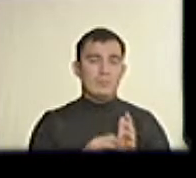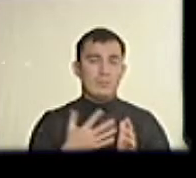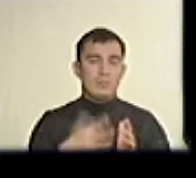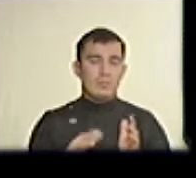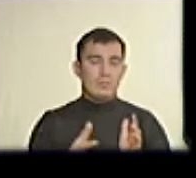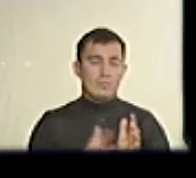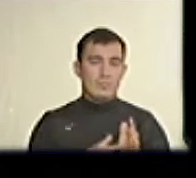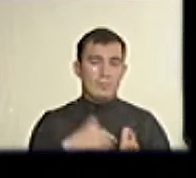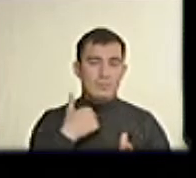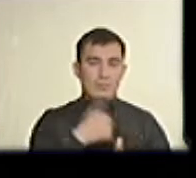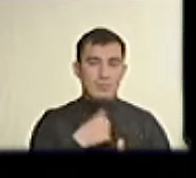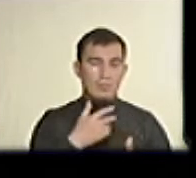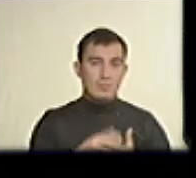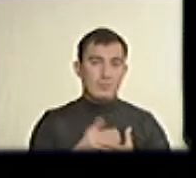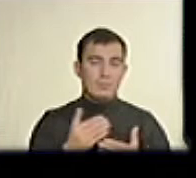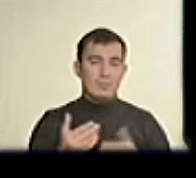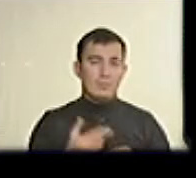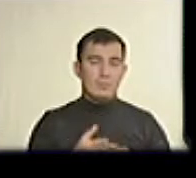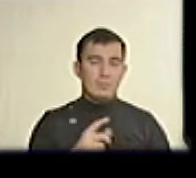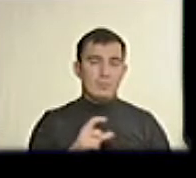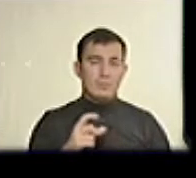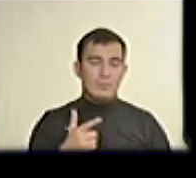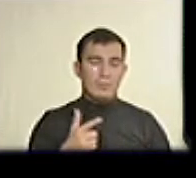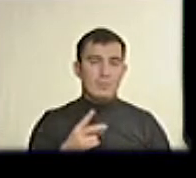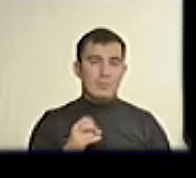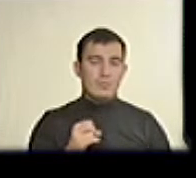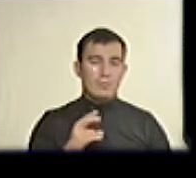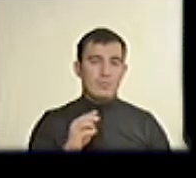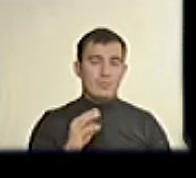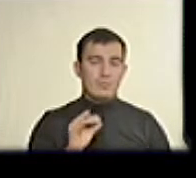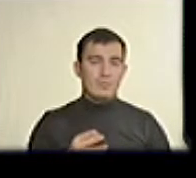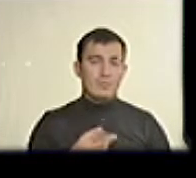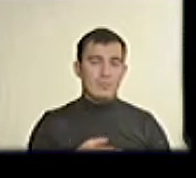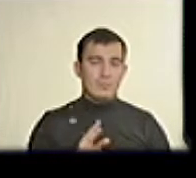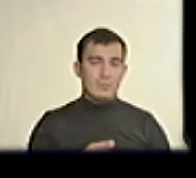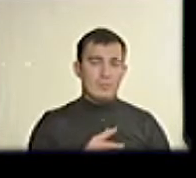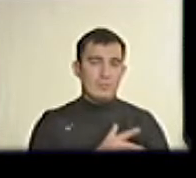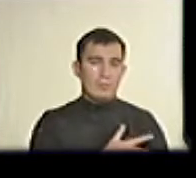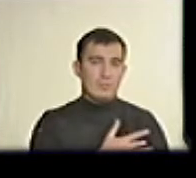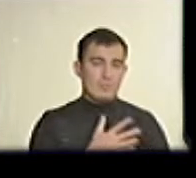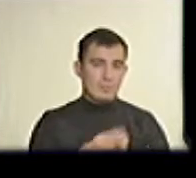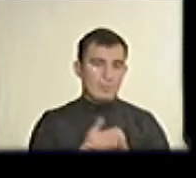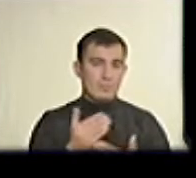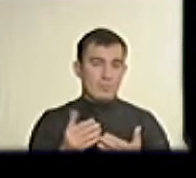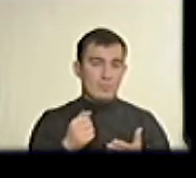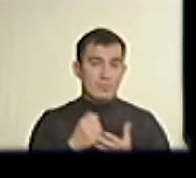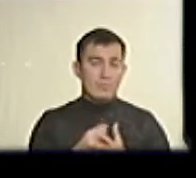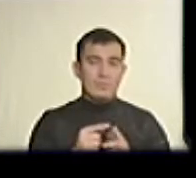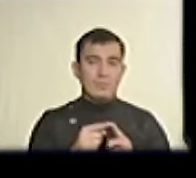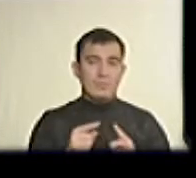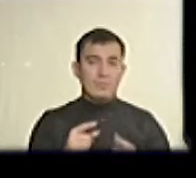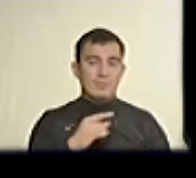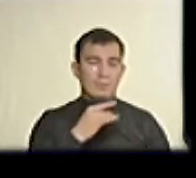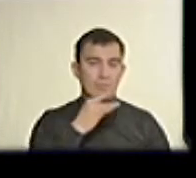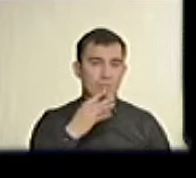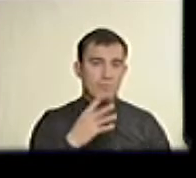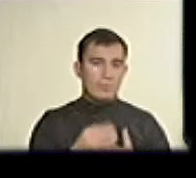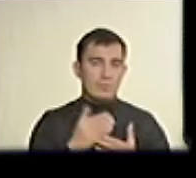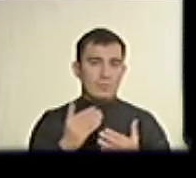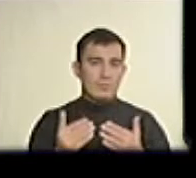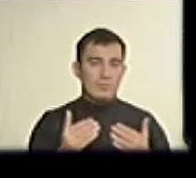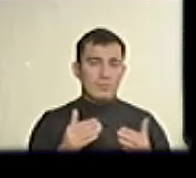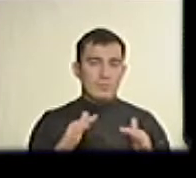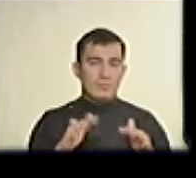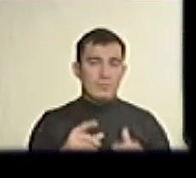tashrif buyurgan Ignatiev bu eng so'nggi Rossiyadan kelgan elchi bo'ladi. Chunki ungacha Rossiya deyarli